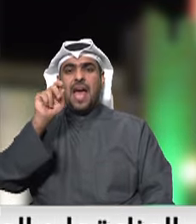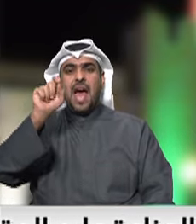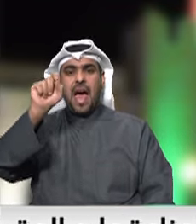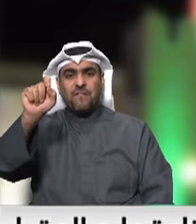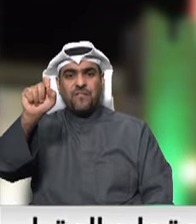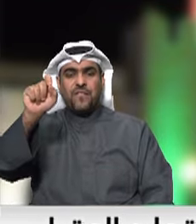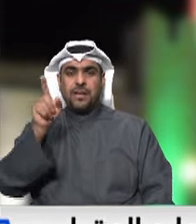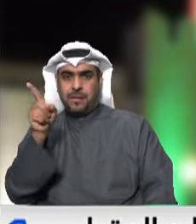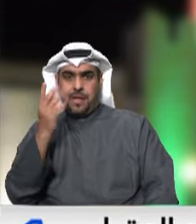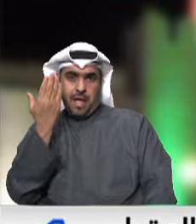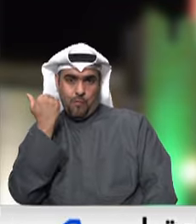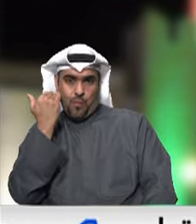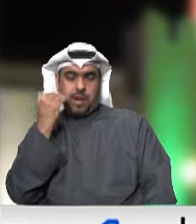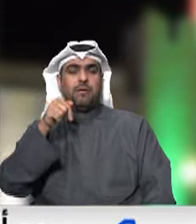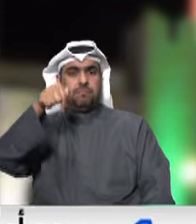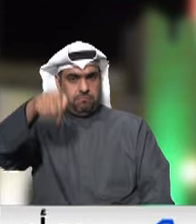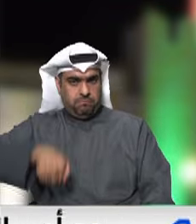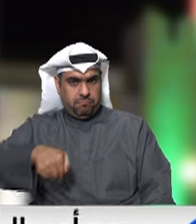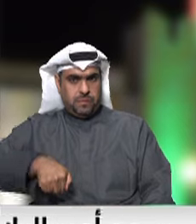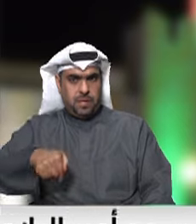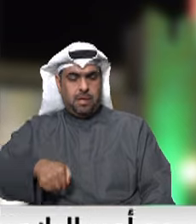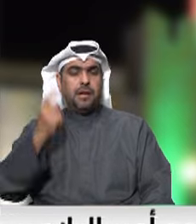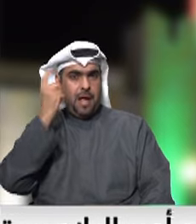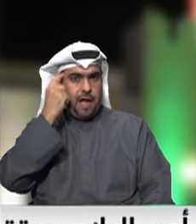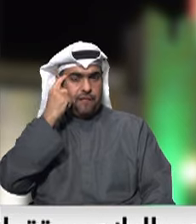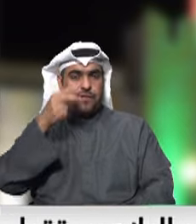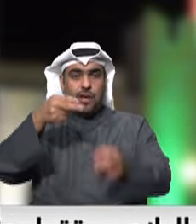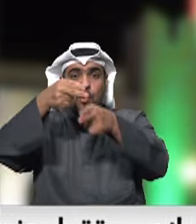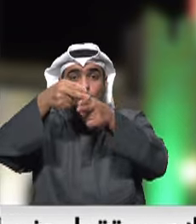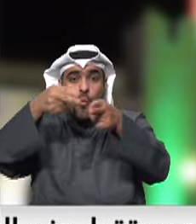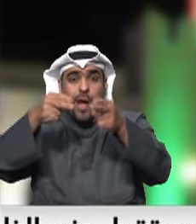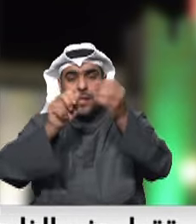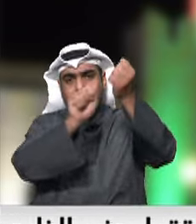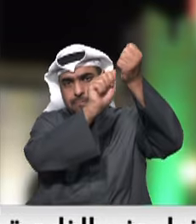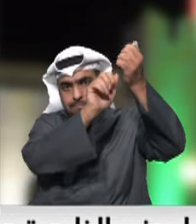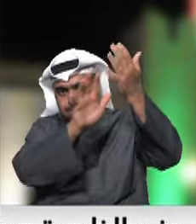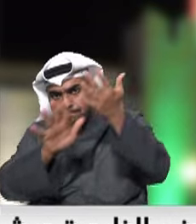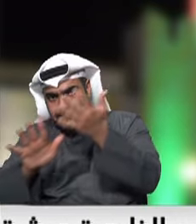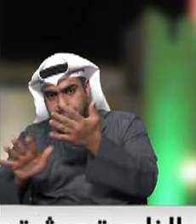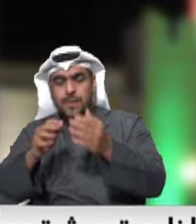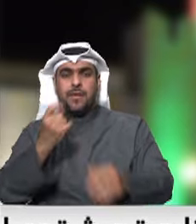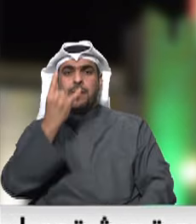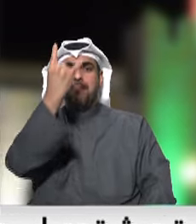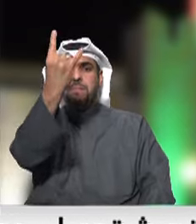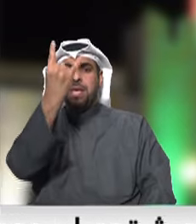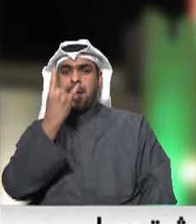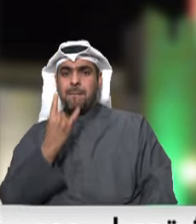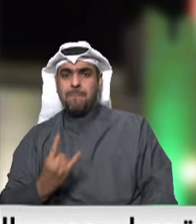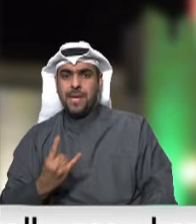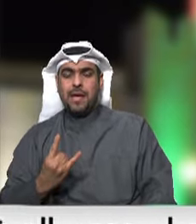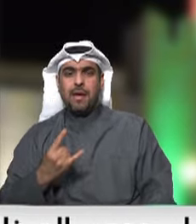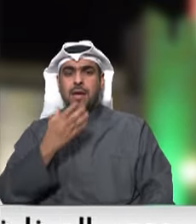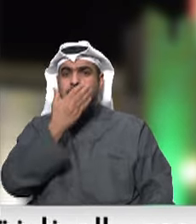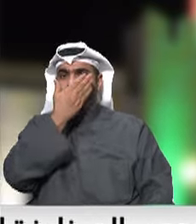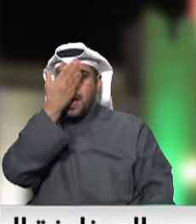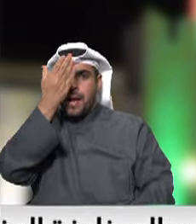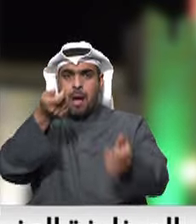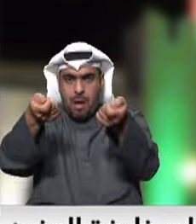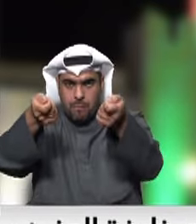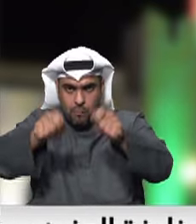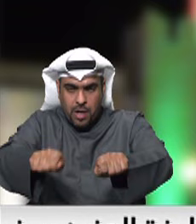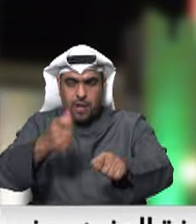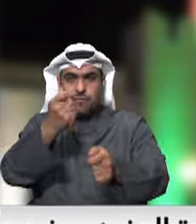الوطنيه لمكافحه وغسل الاموال وتمويل الارهاب على الجهود المبذوله مؤكدا دعمه الكامل لاعمال